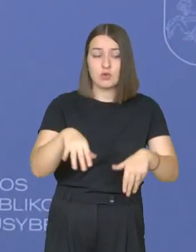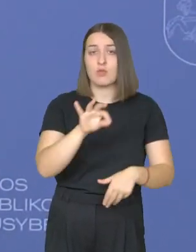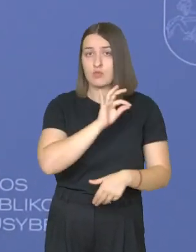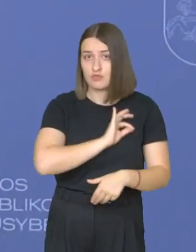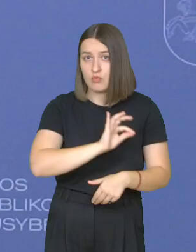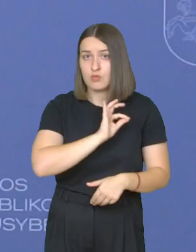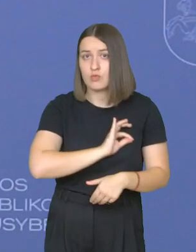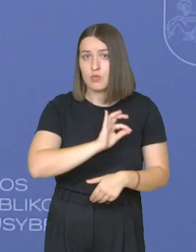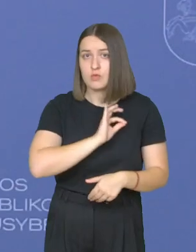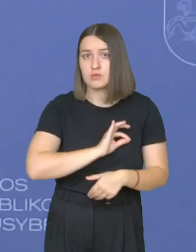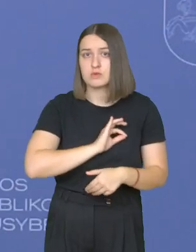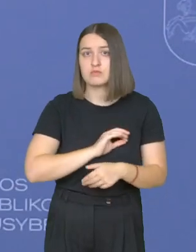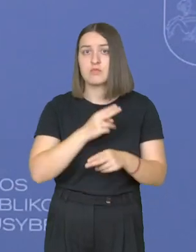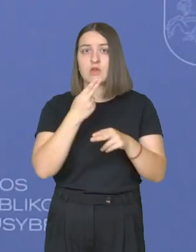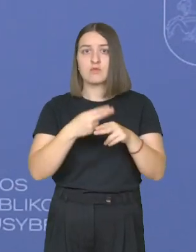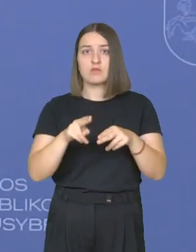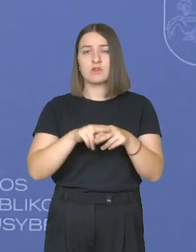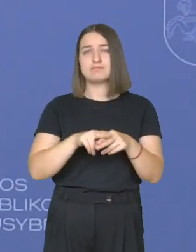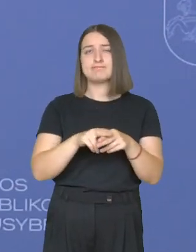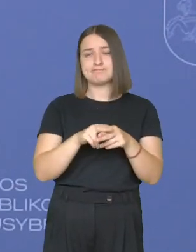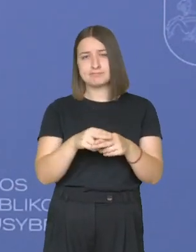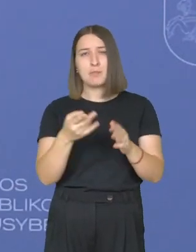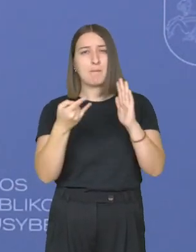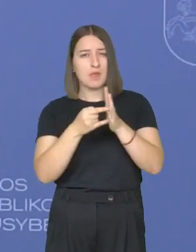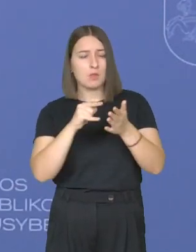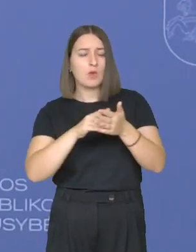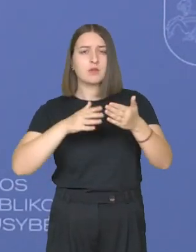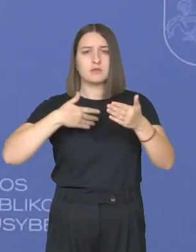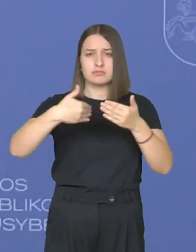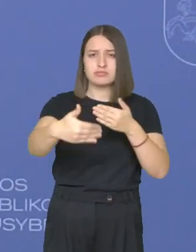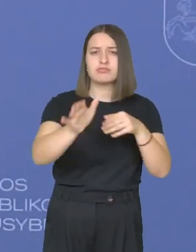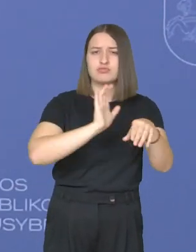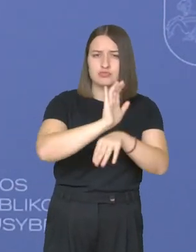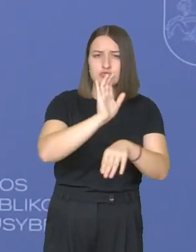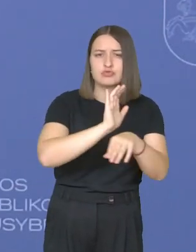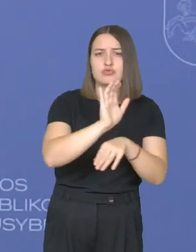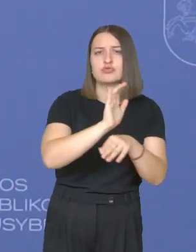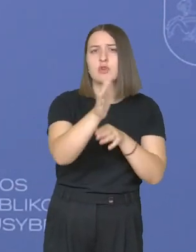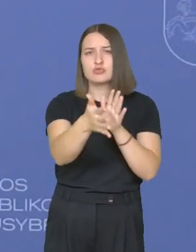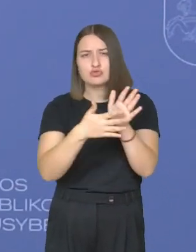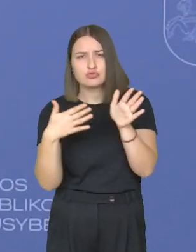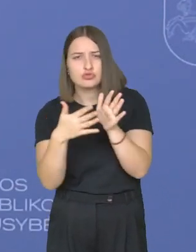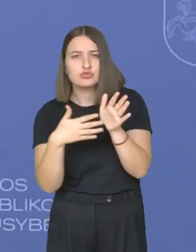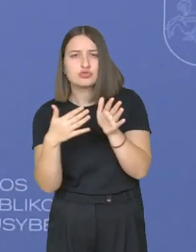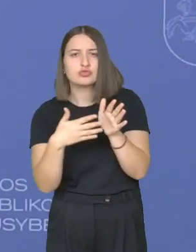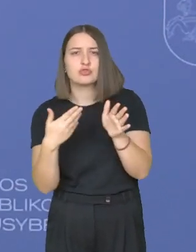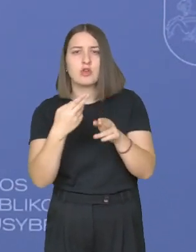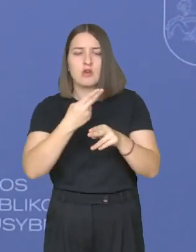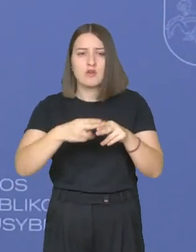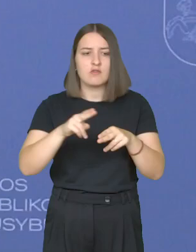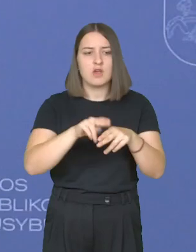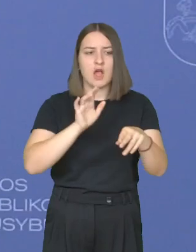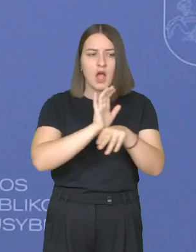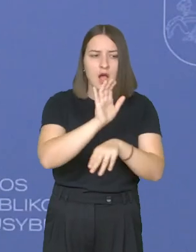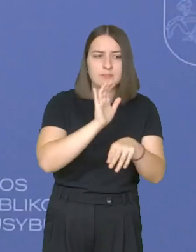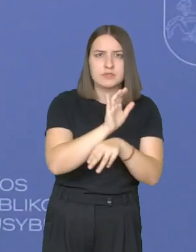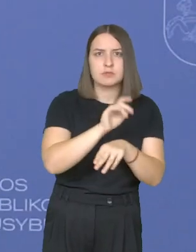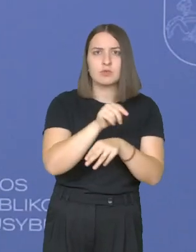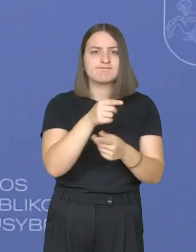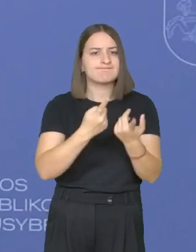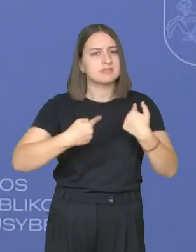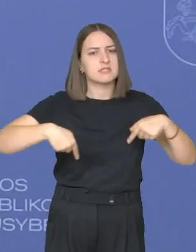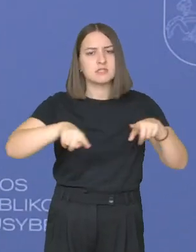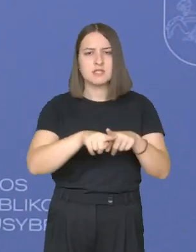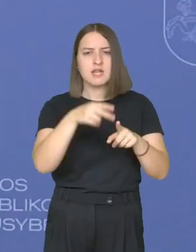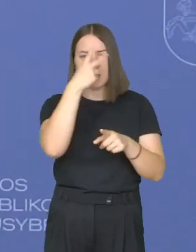pėstininkų kovos mašinas ir dėl to šita gamybos linija būtų na be galo reikalinga lietuai tai